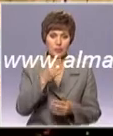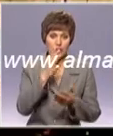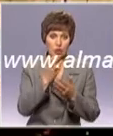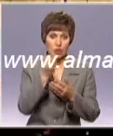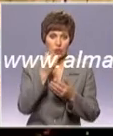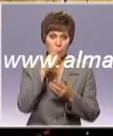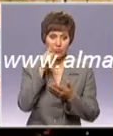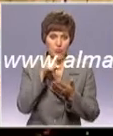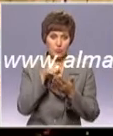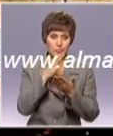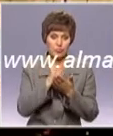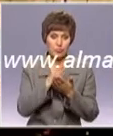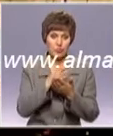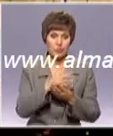жарық.